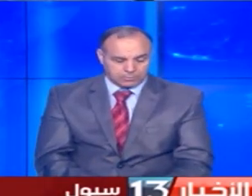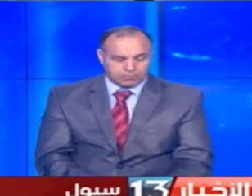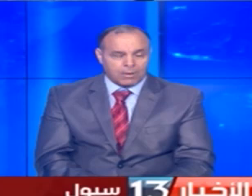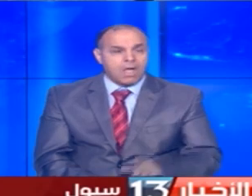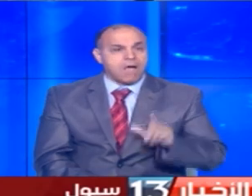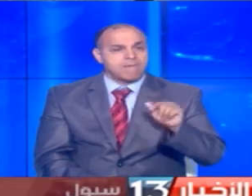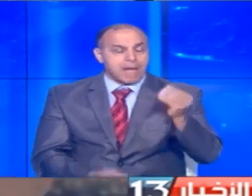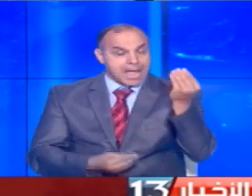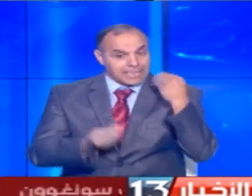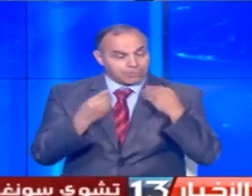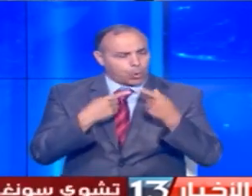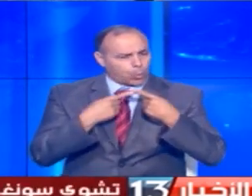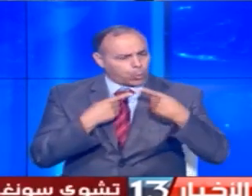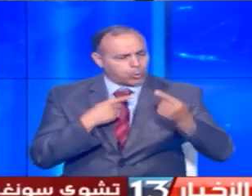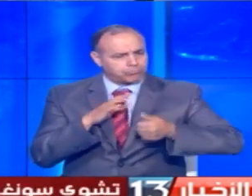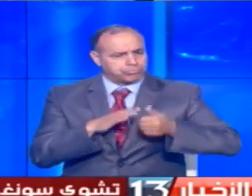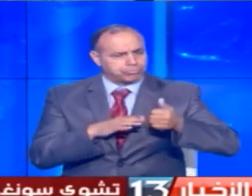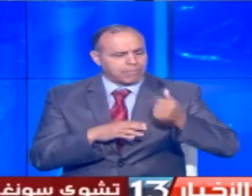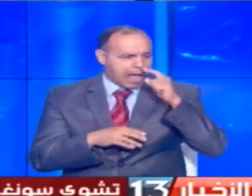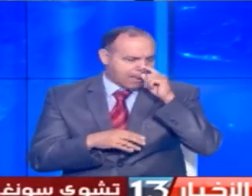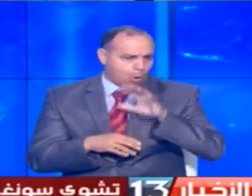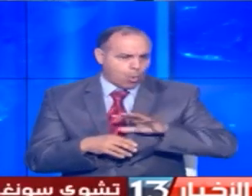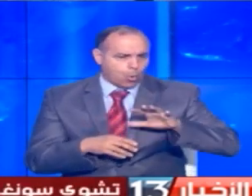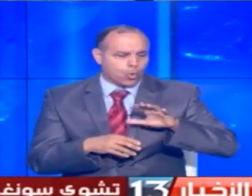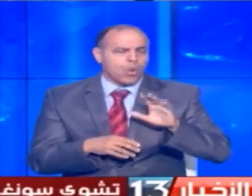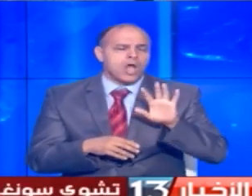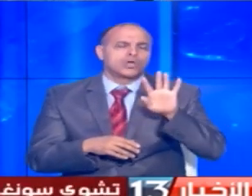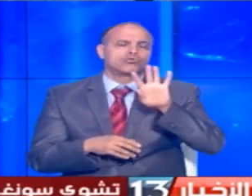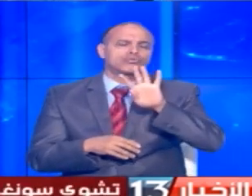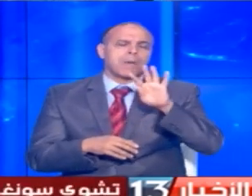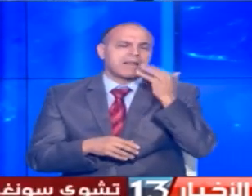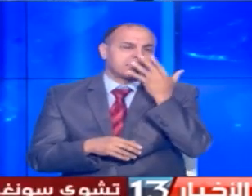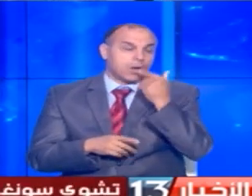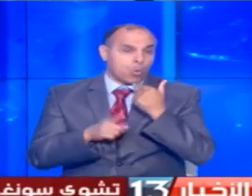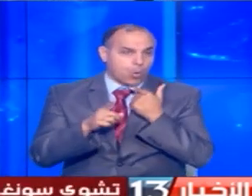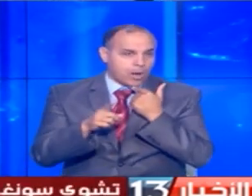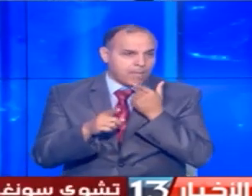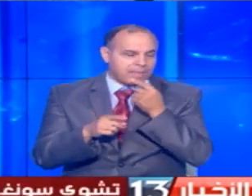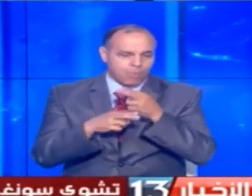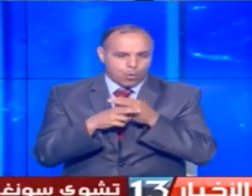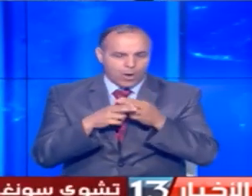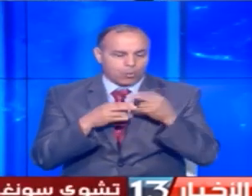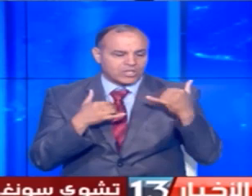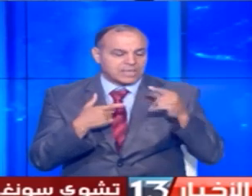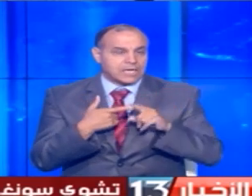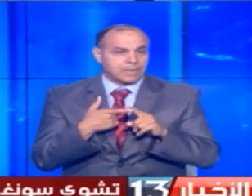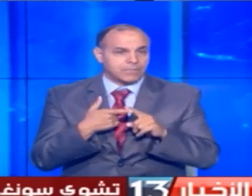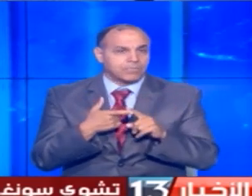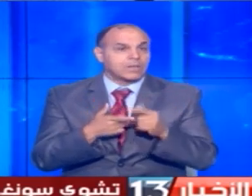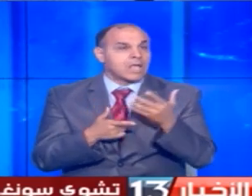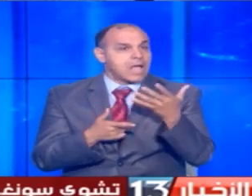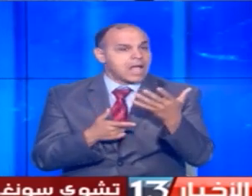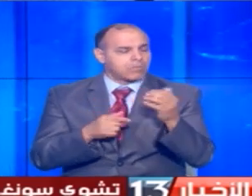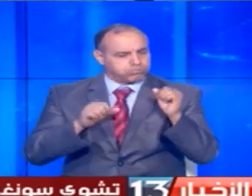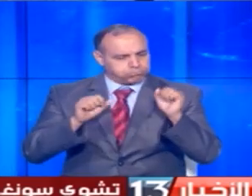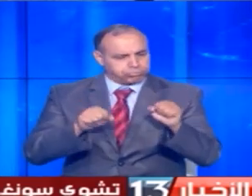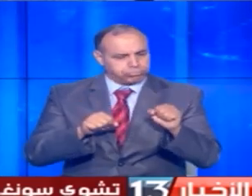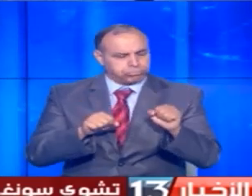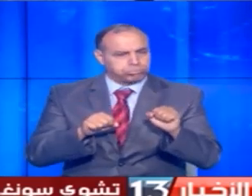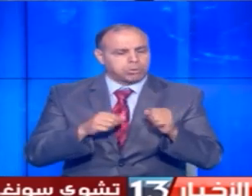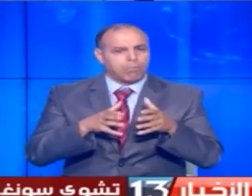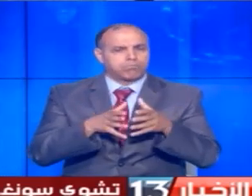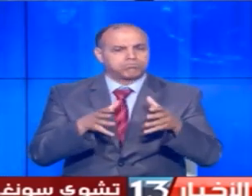لدينا خبرة طويلة وناجحة في الشرق الأوسط وشمال أفريقيا مثلا في الكويت والجزائر، وذلك يمكننا من